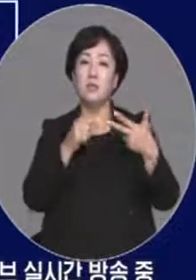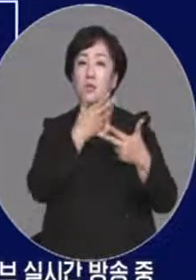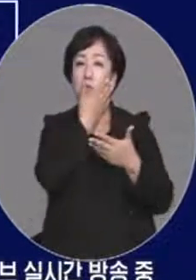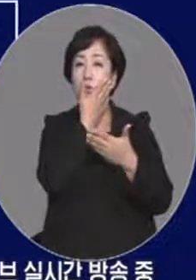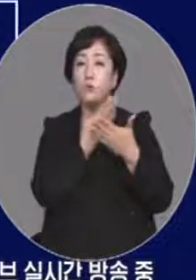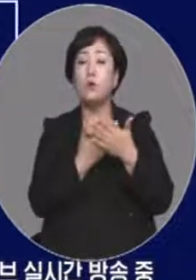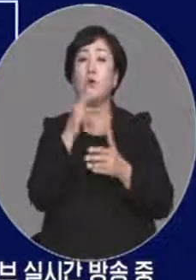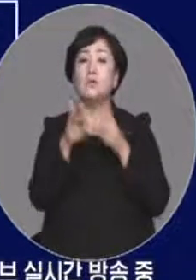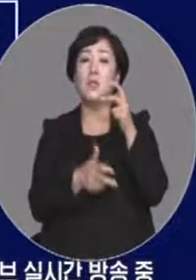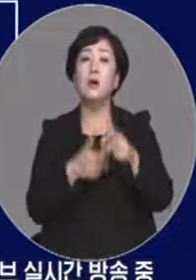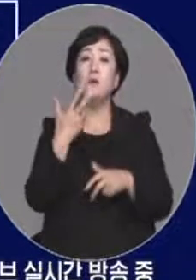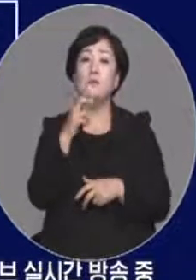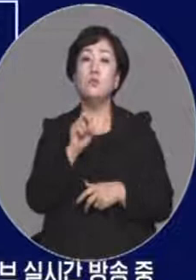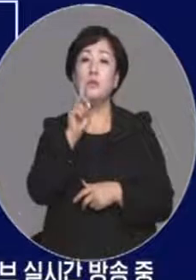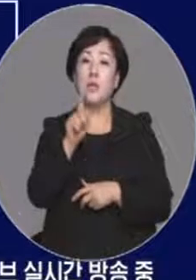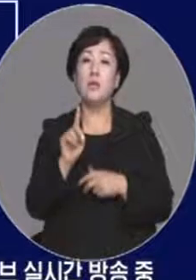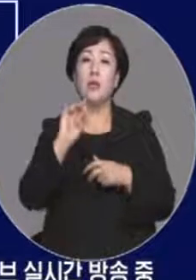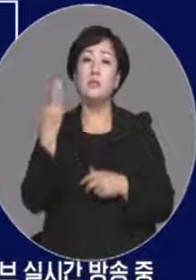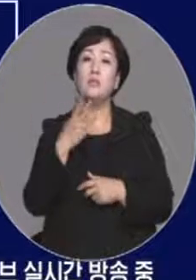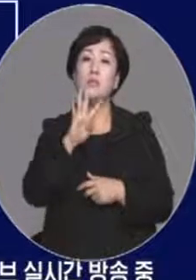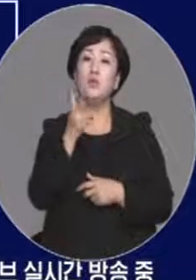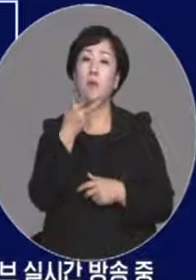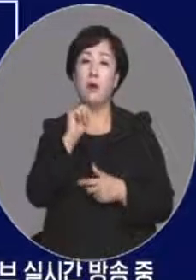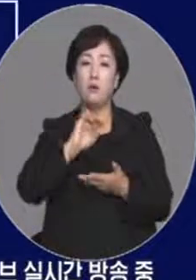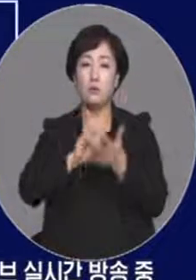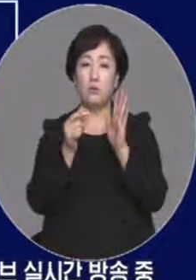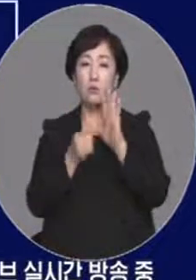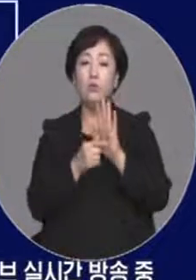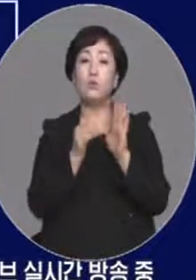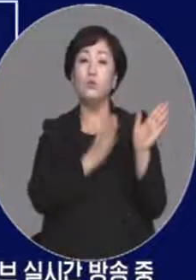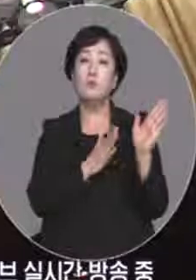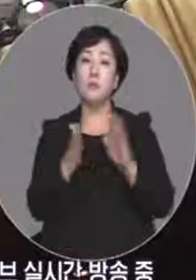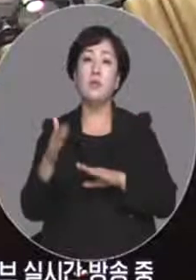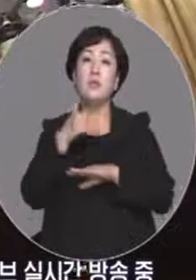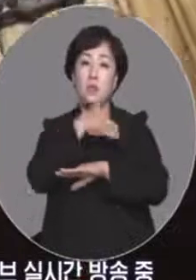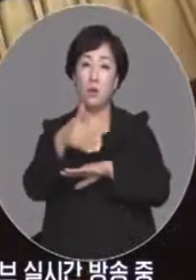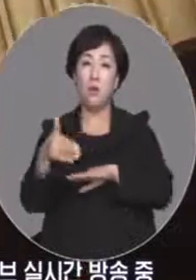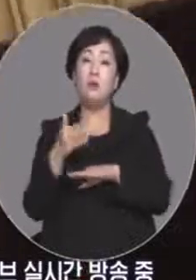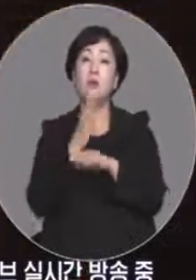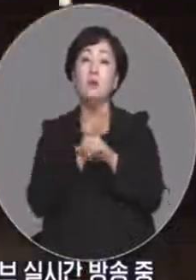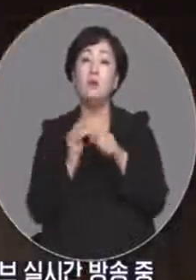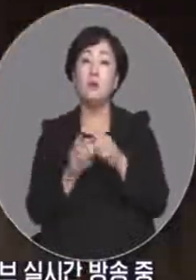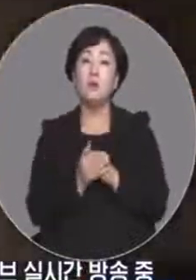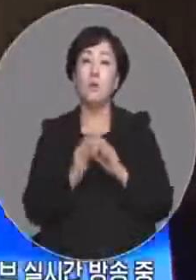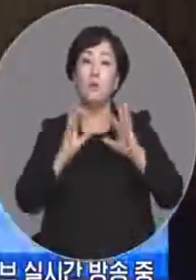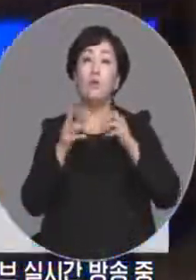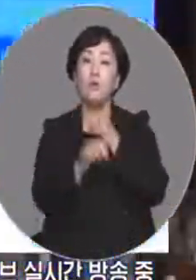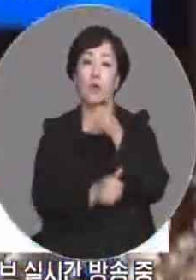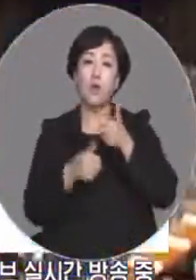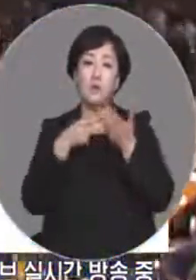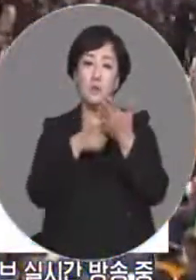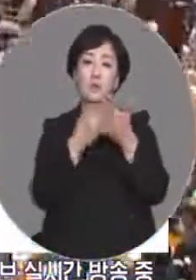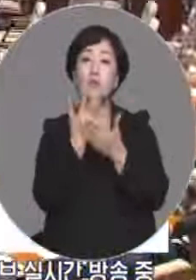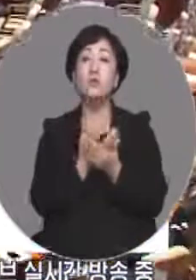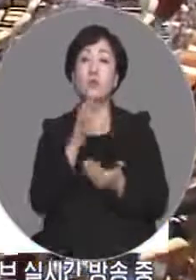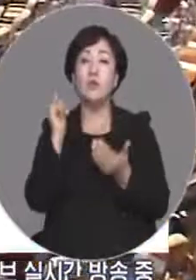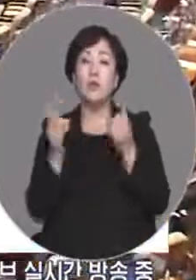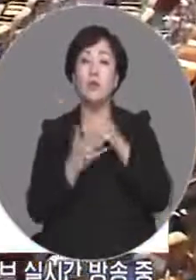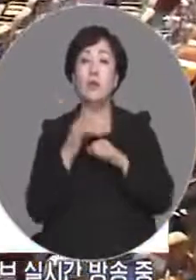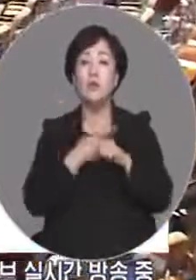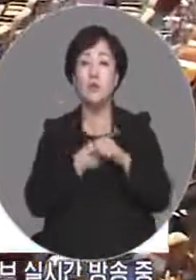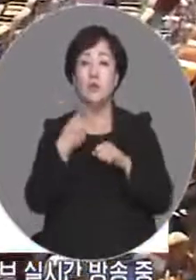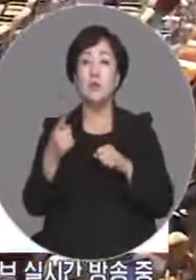현안 21개 사업 4,202억 원이 책정됐습니다. 정부가 국회에 제출할 울산시 내년도